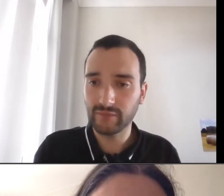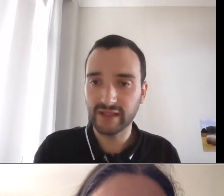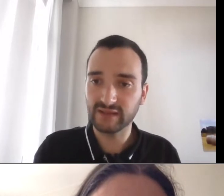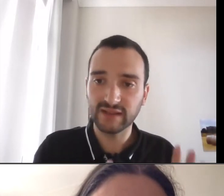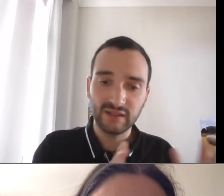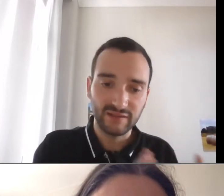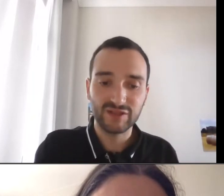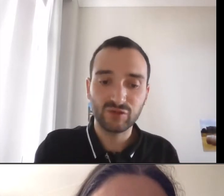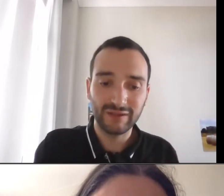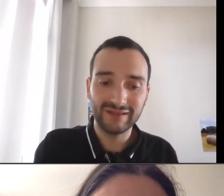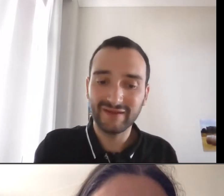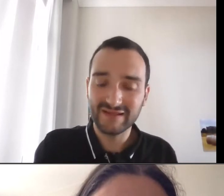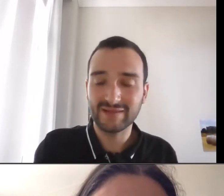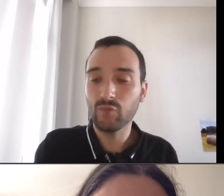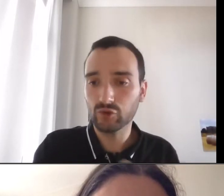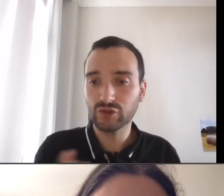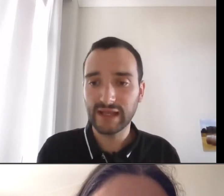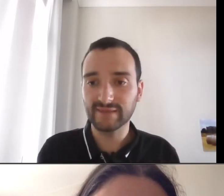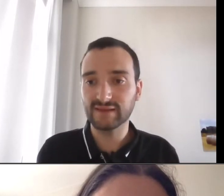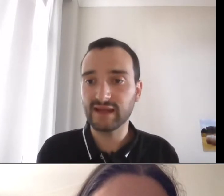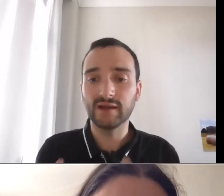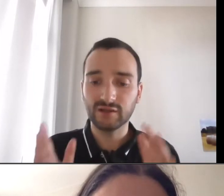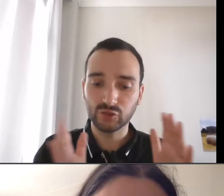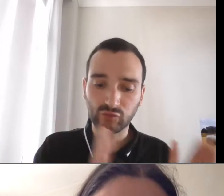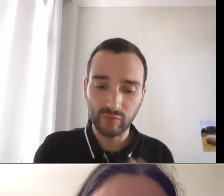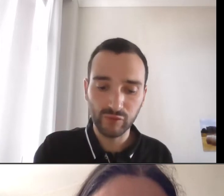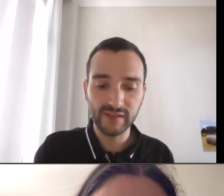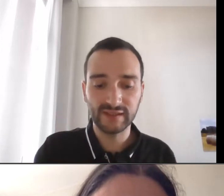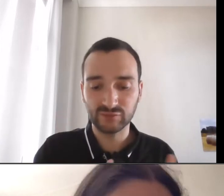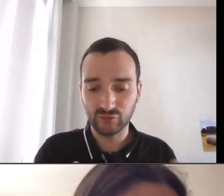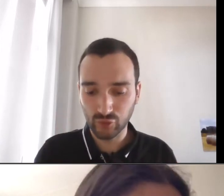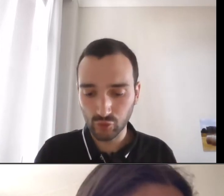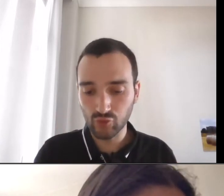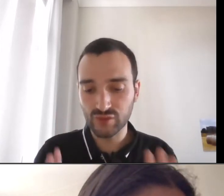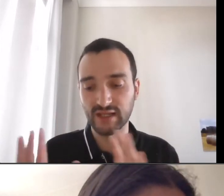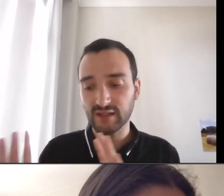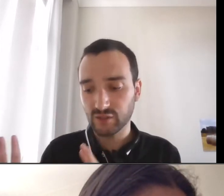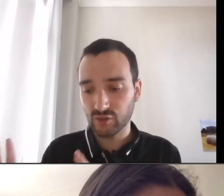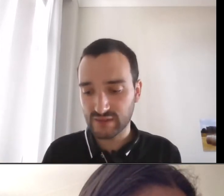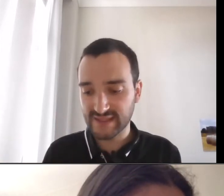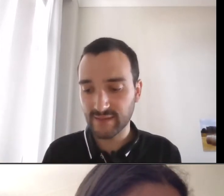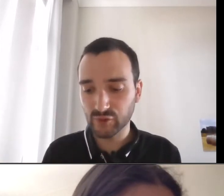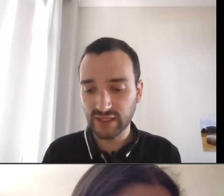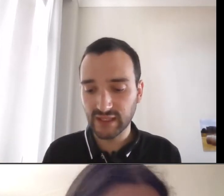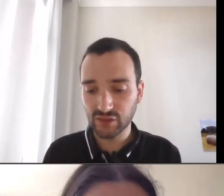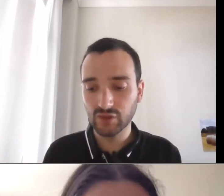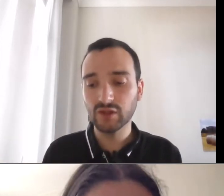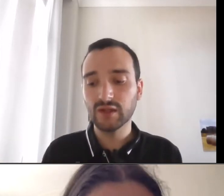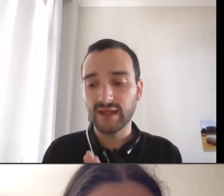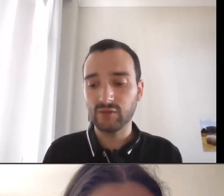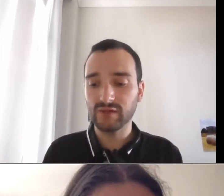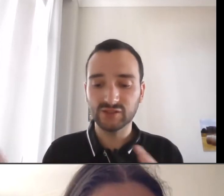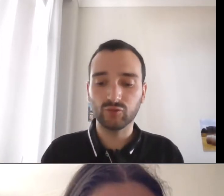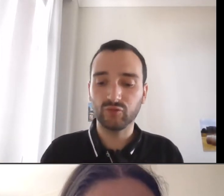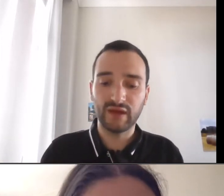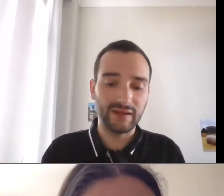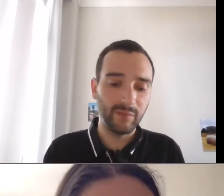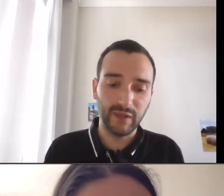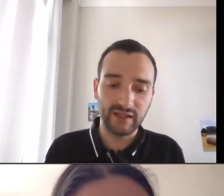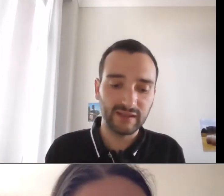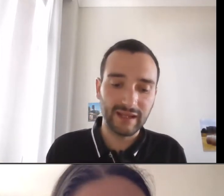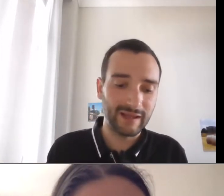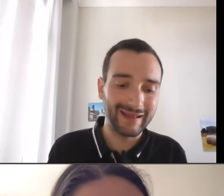pulite regolarmente e con una difenza molto grande tra stufa pulita chiusa con sistema moderno è una